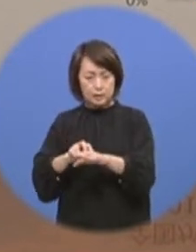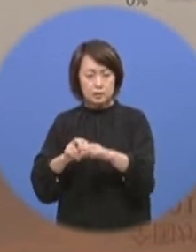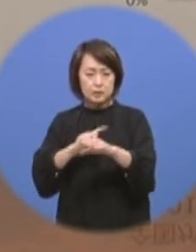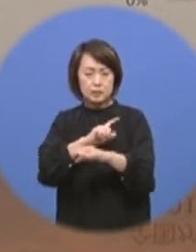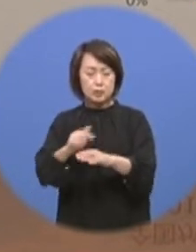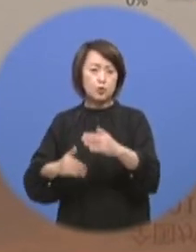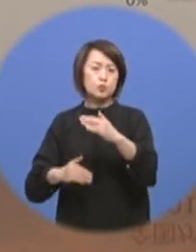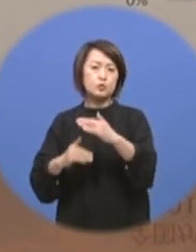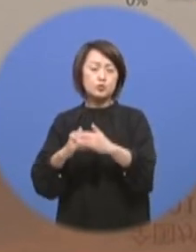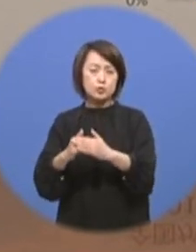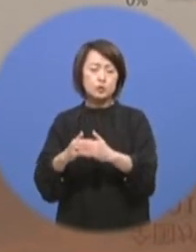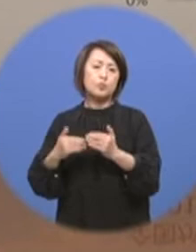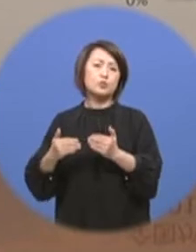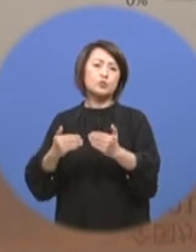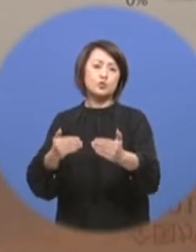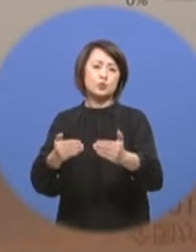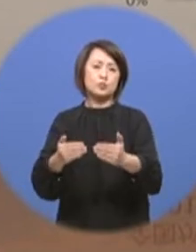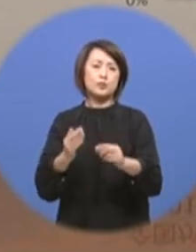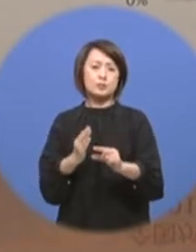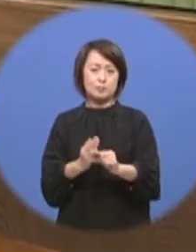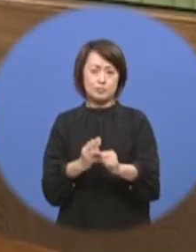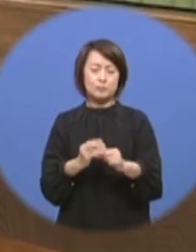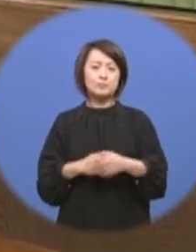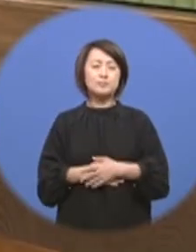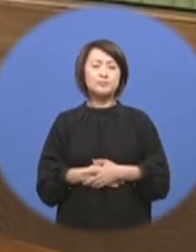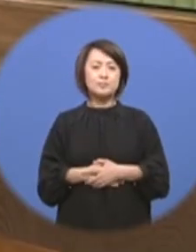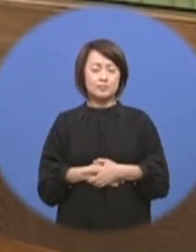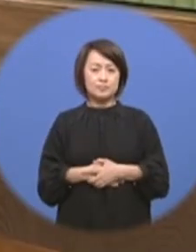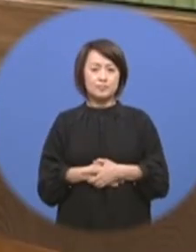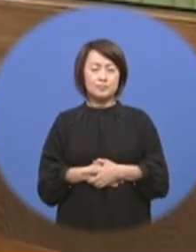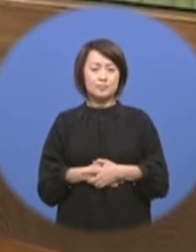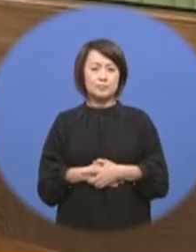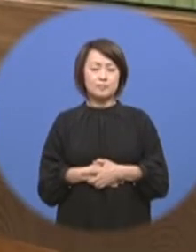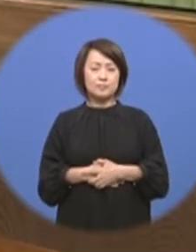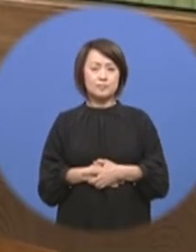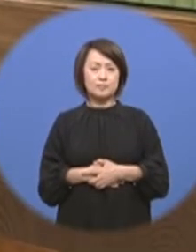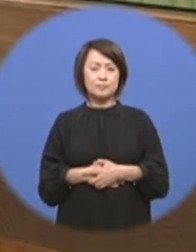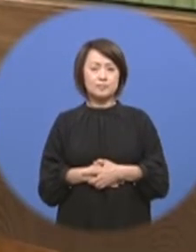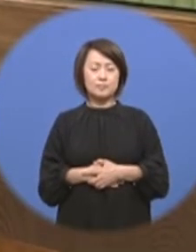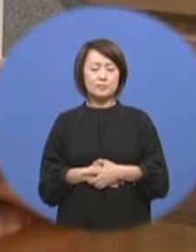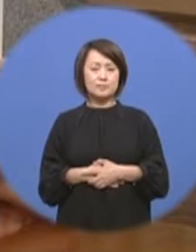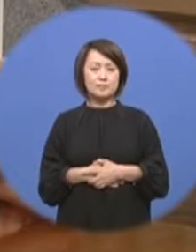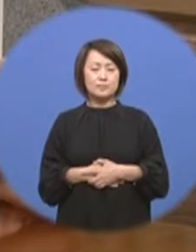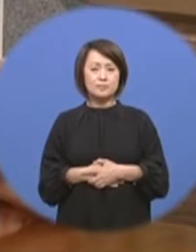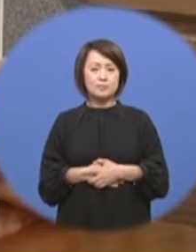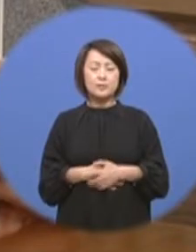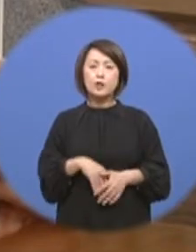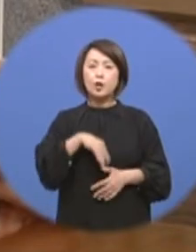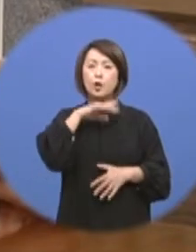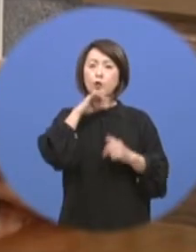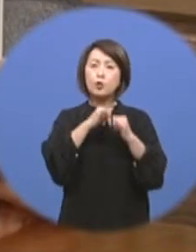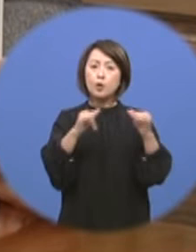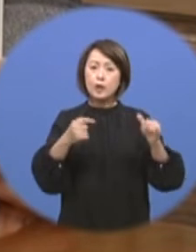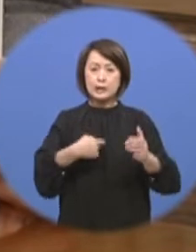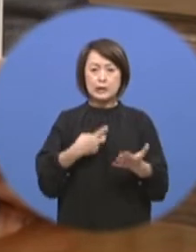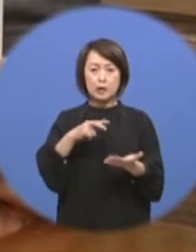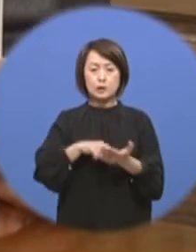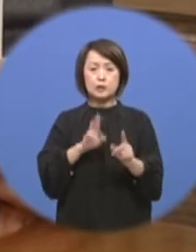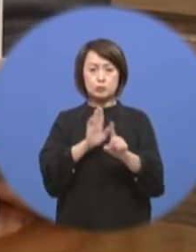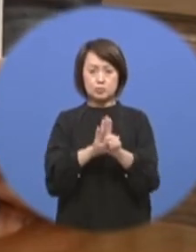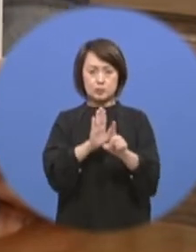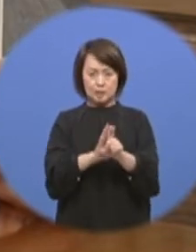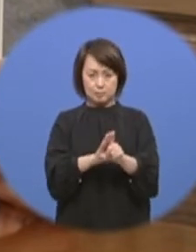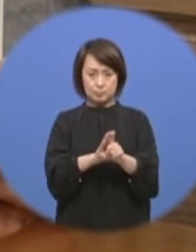をへろ今進めているところでありますそれからですね高齢者の自立支援